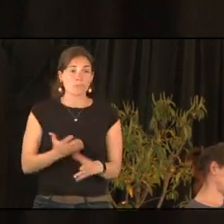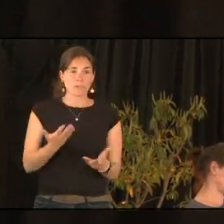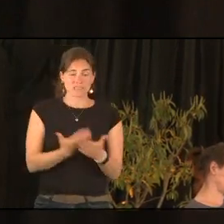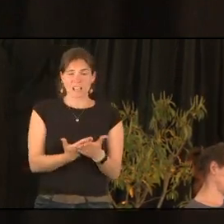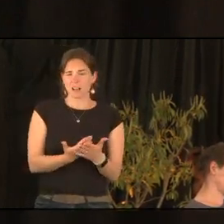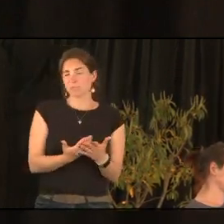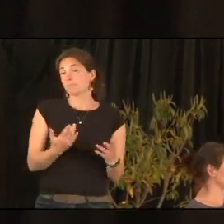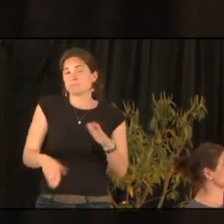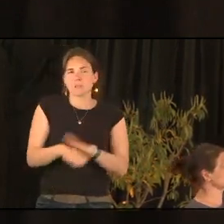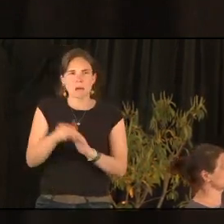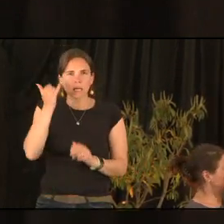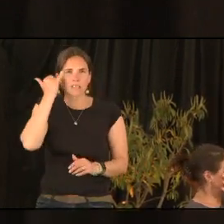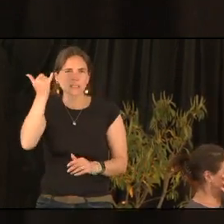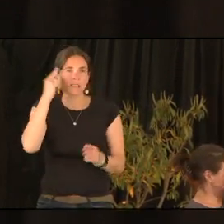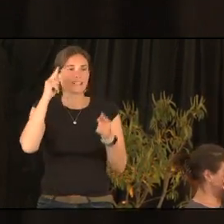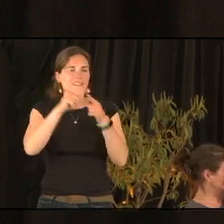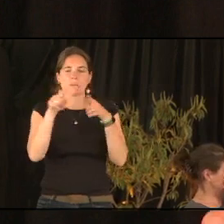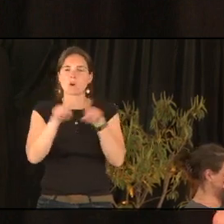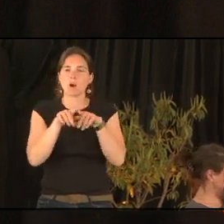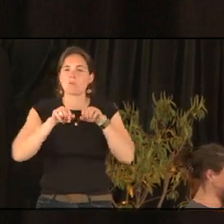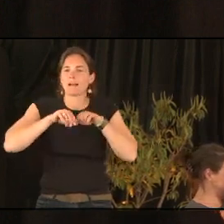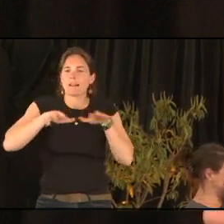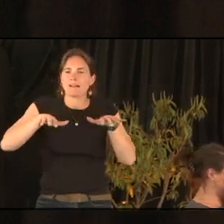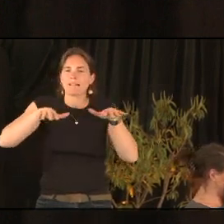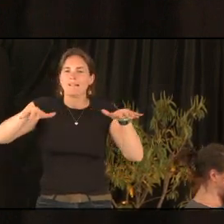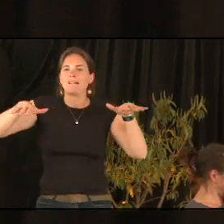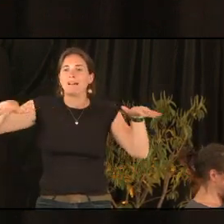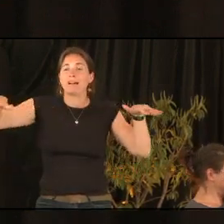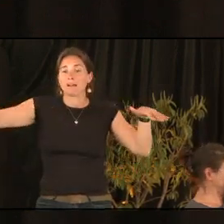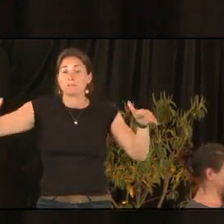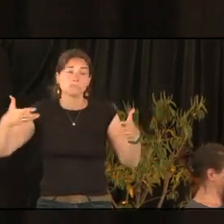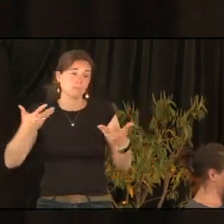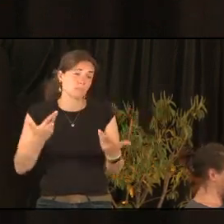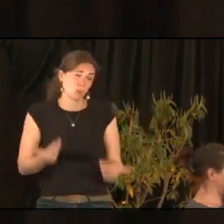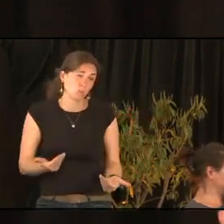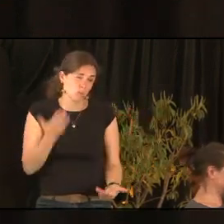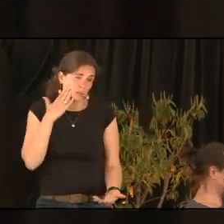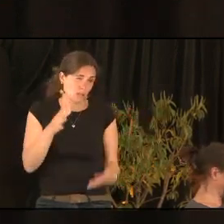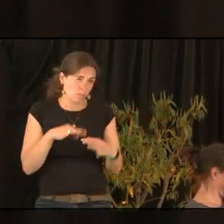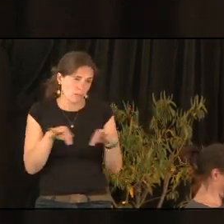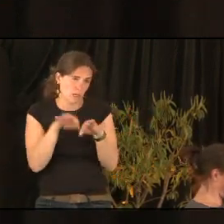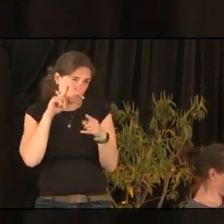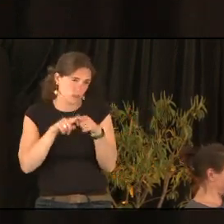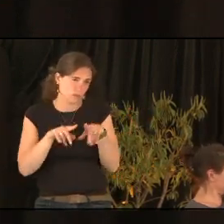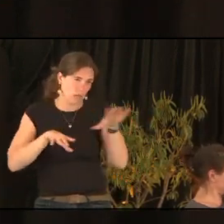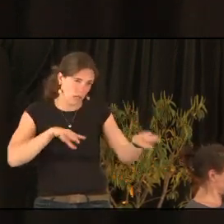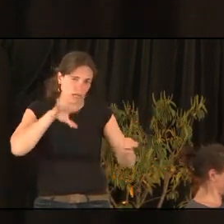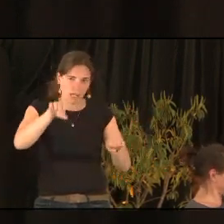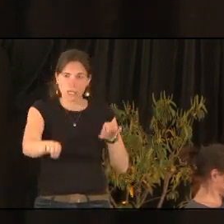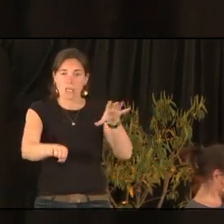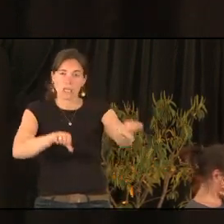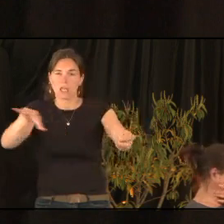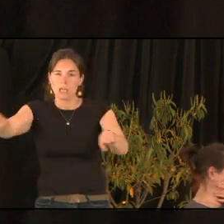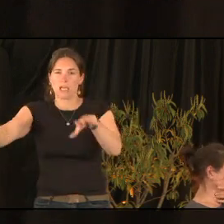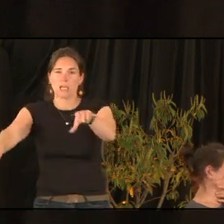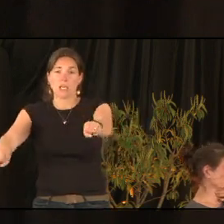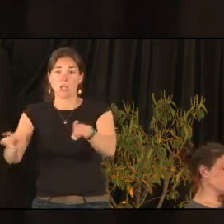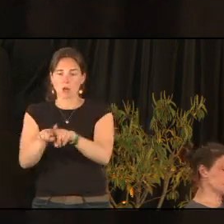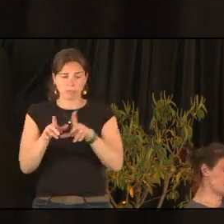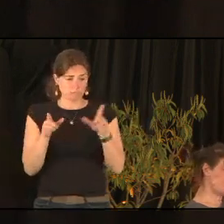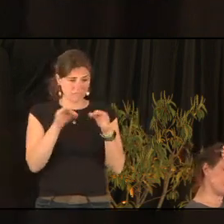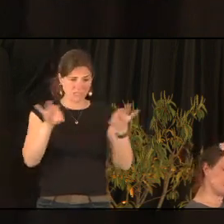très balzacien, la pension Vauquer, pour ceux qui ont des souvenirs scolaires. La description du lieu dit le personnage. Donc, j'ose espérer que ce n'est pas tout à